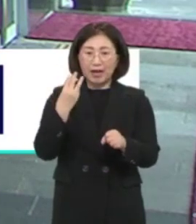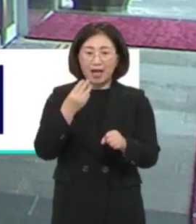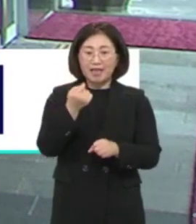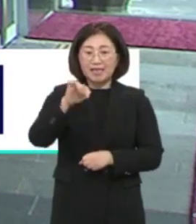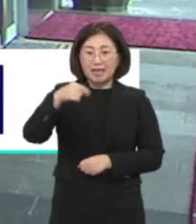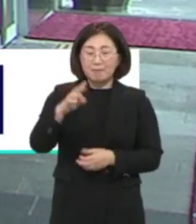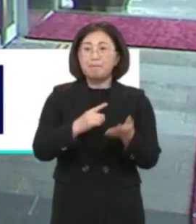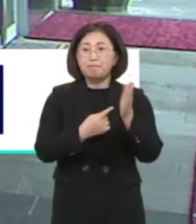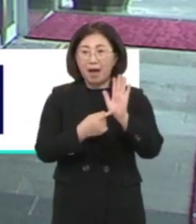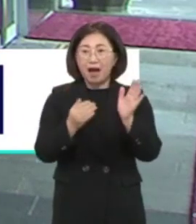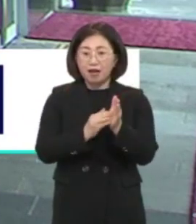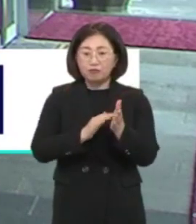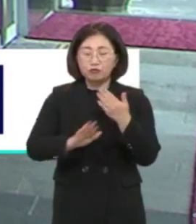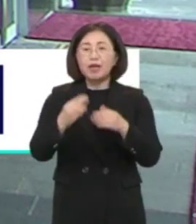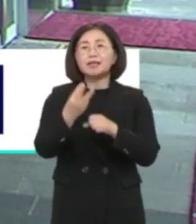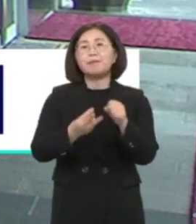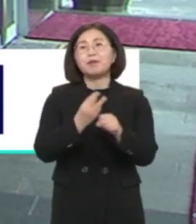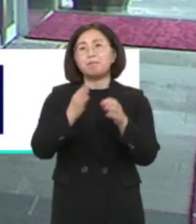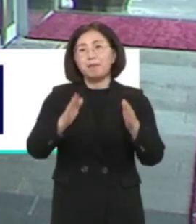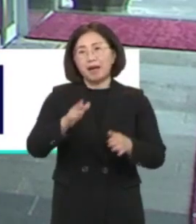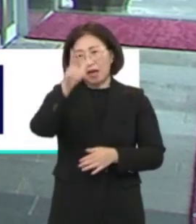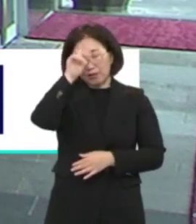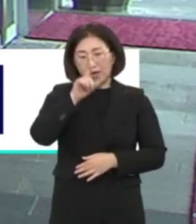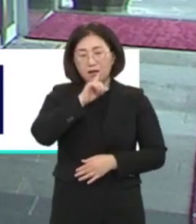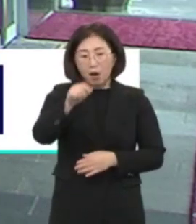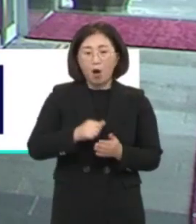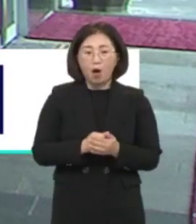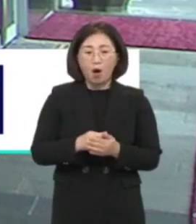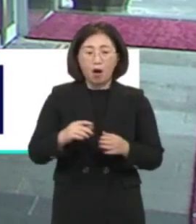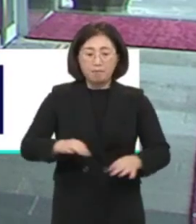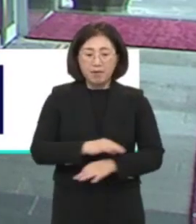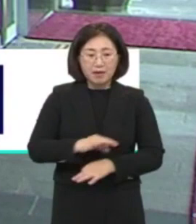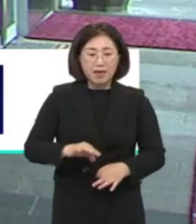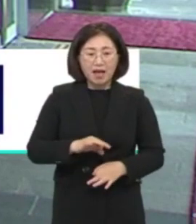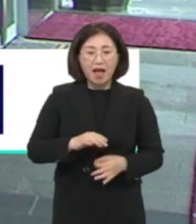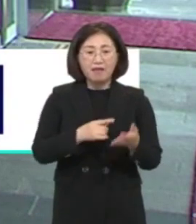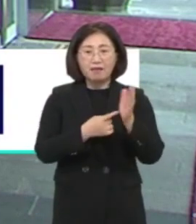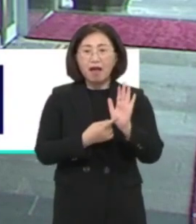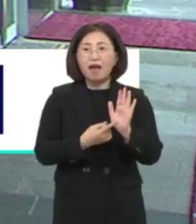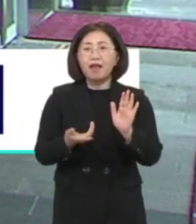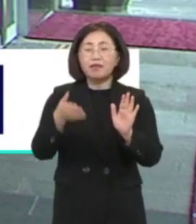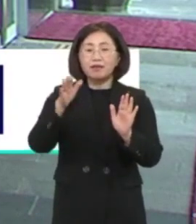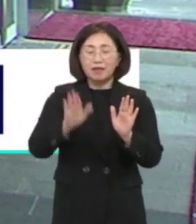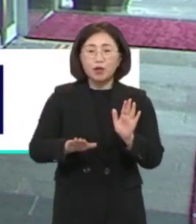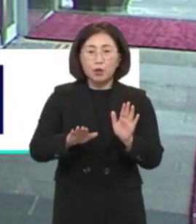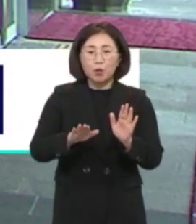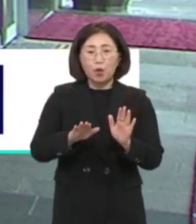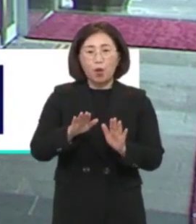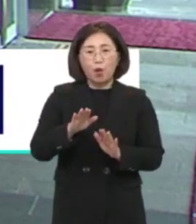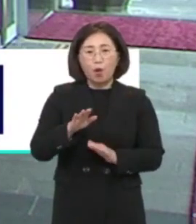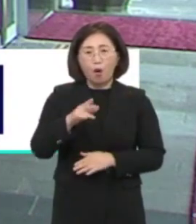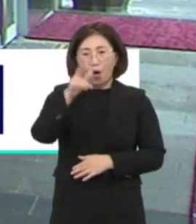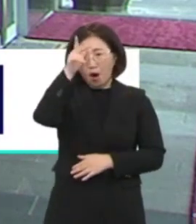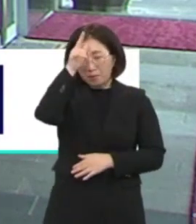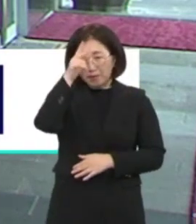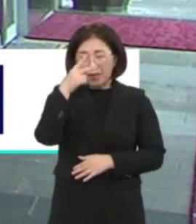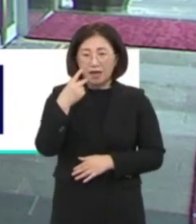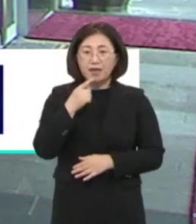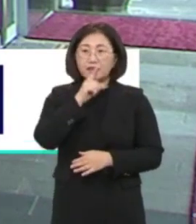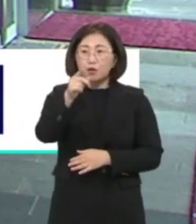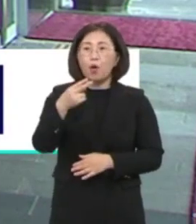셈인데요. 비리가 드러났음에도 20개월 넘게 수사 의뢰조차 하지 않은 소방지휘부에 대한 비판도 커질 전망입니다.